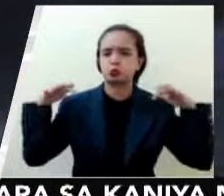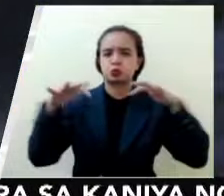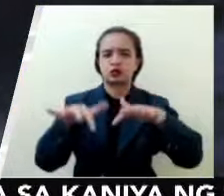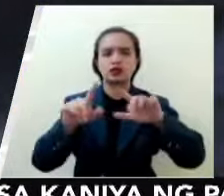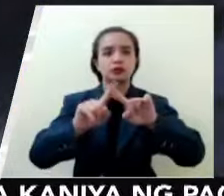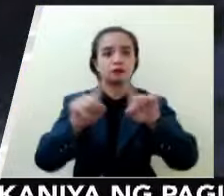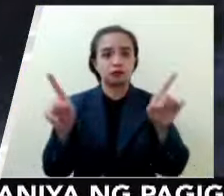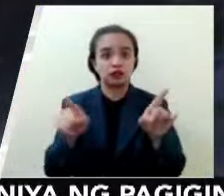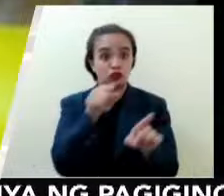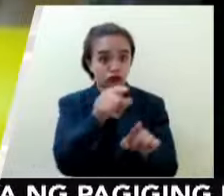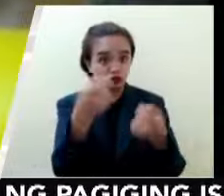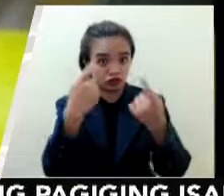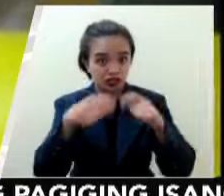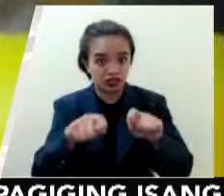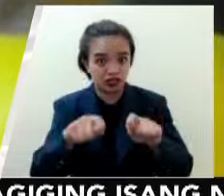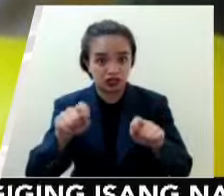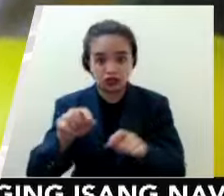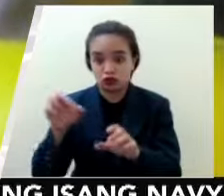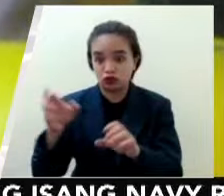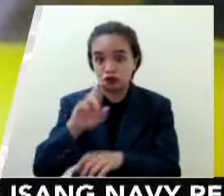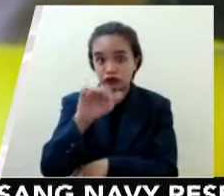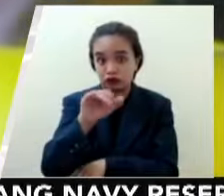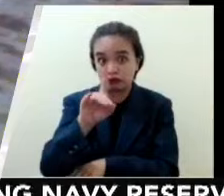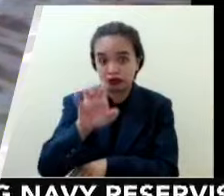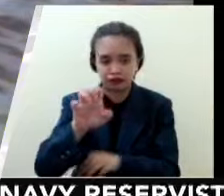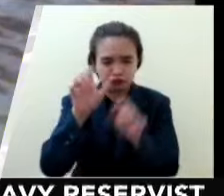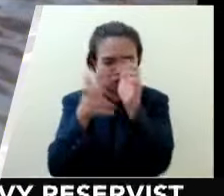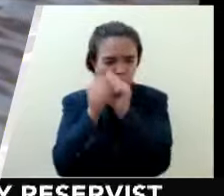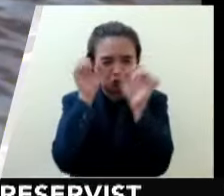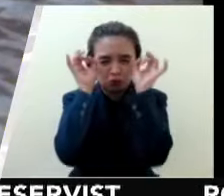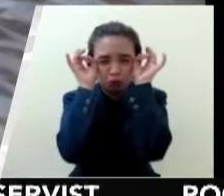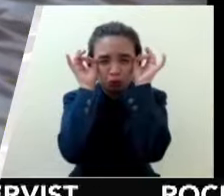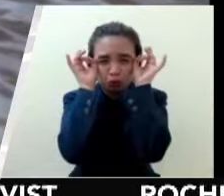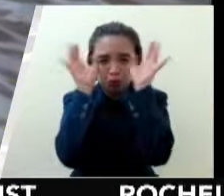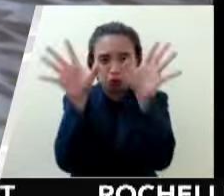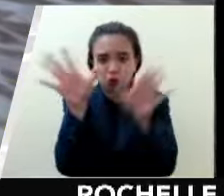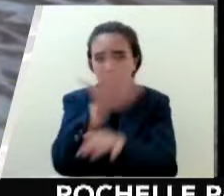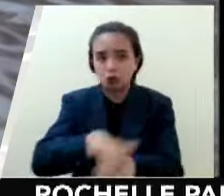sa mga ride ng itinuturing na pinakadelikadong amusement park sa buong mundo?